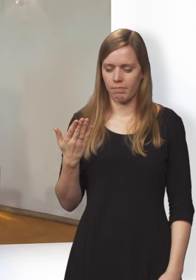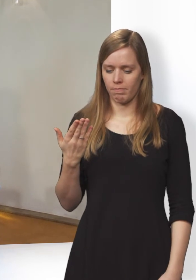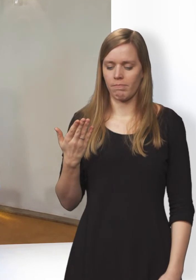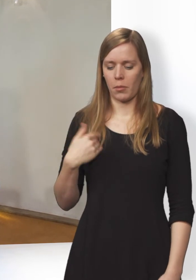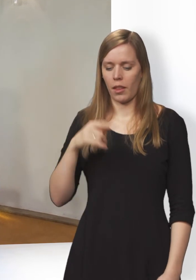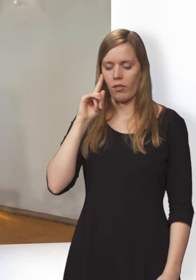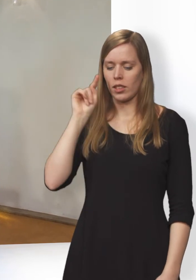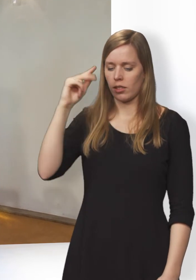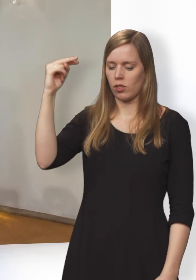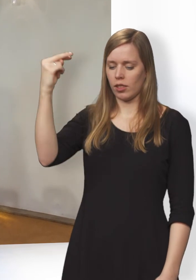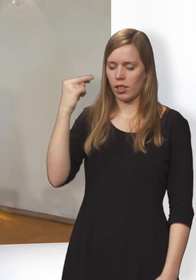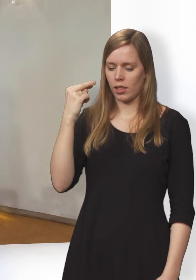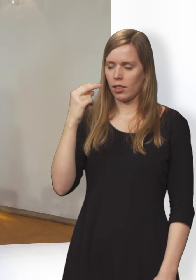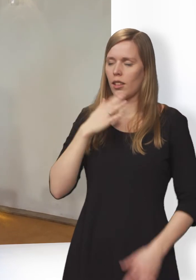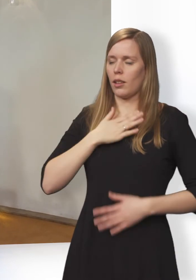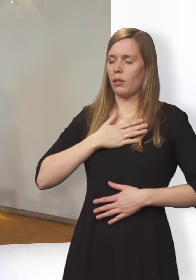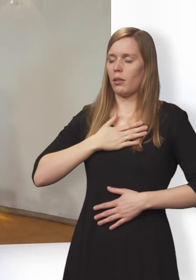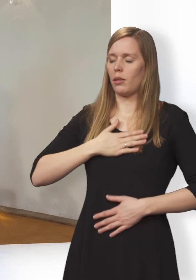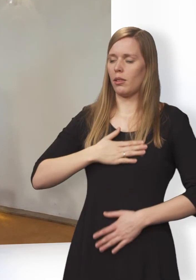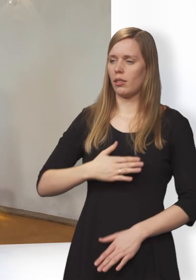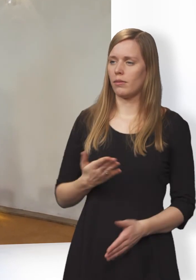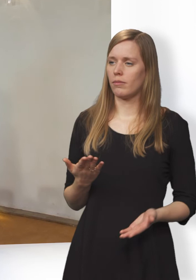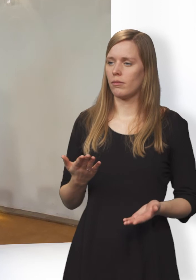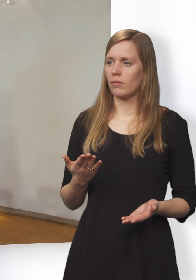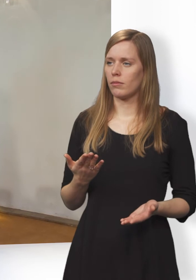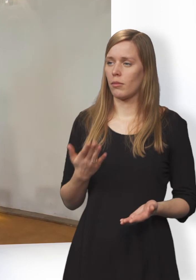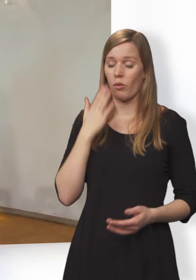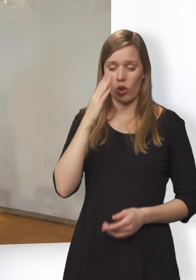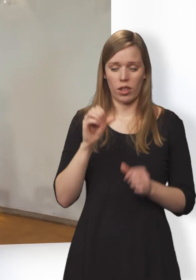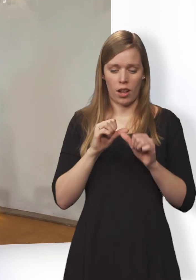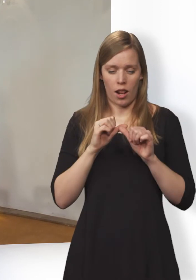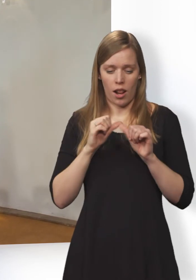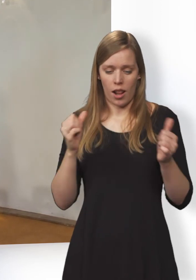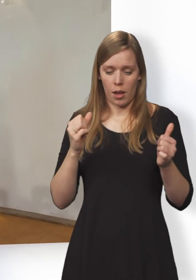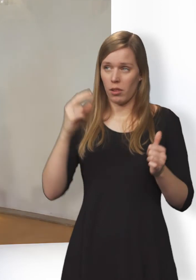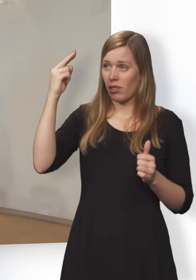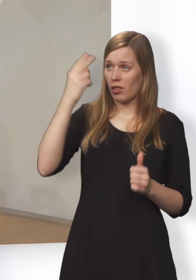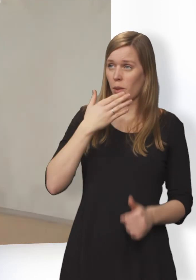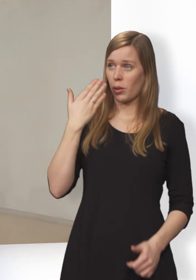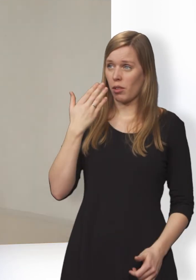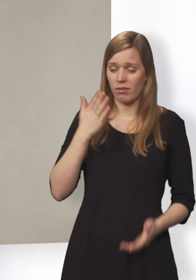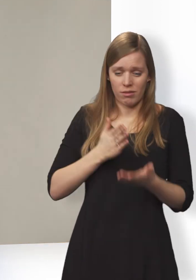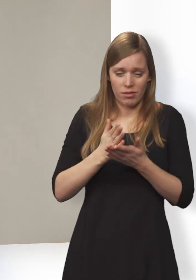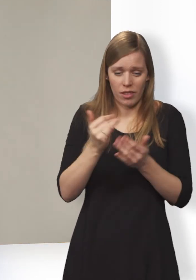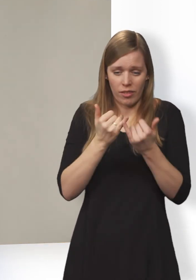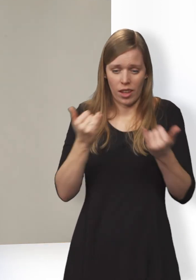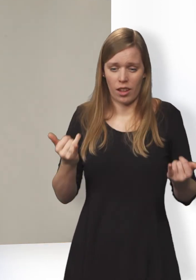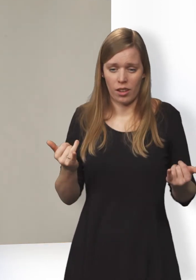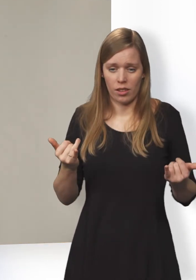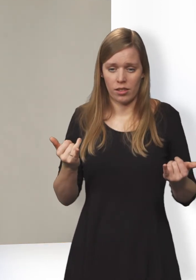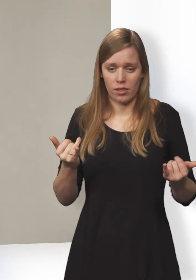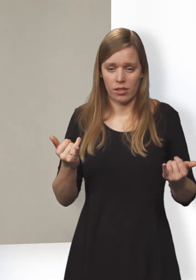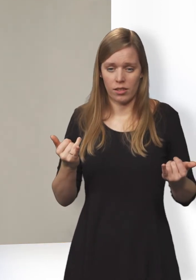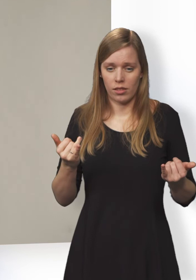du mich siehst wie sollte ich leben können wenn du nicht auf mich acht hättest wenn du nicht mit